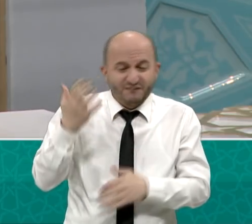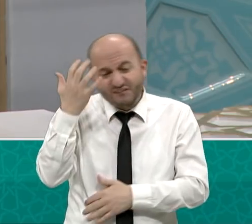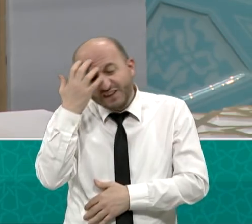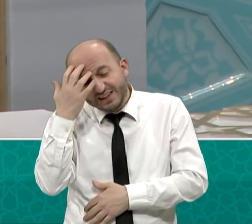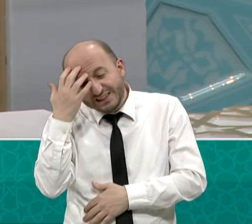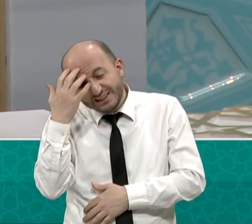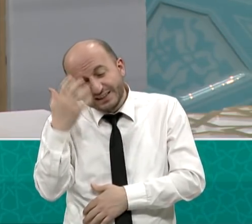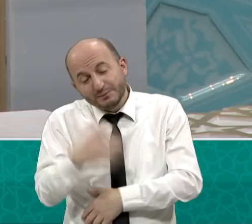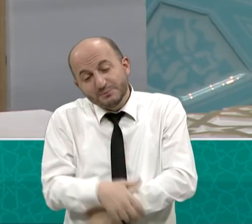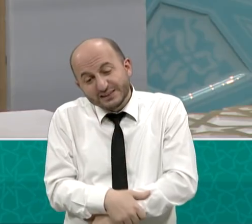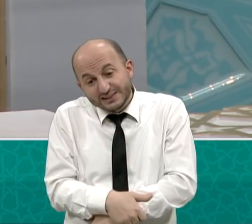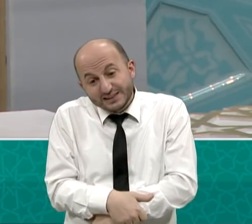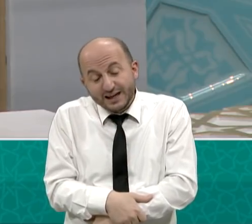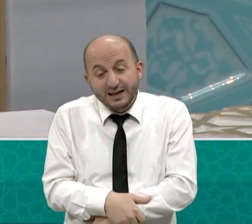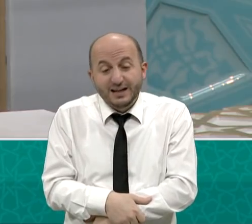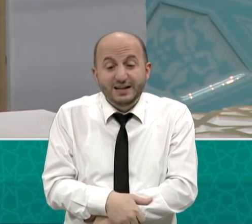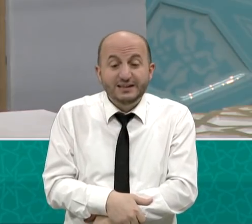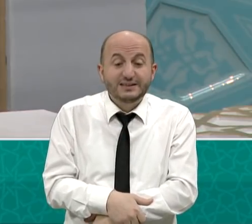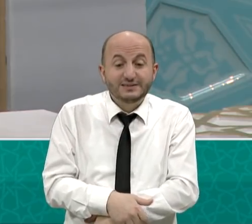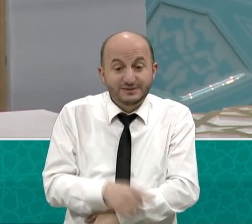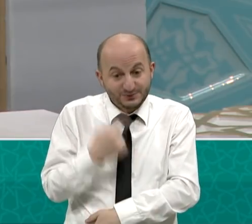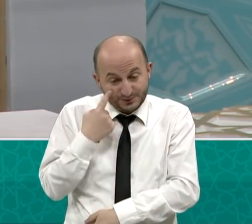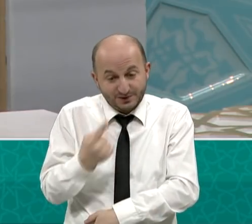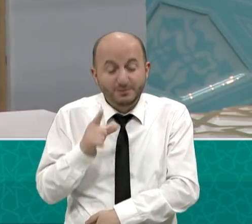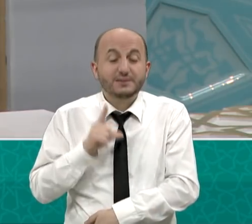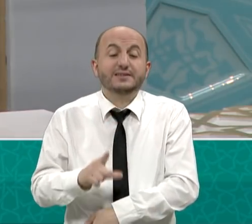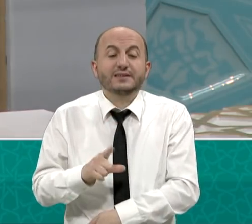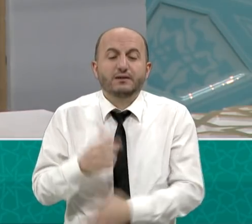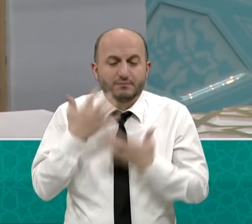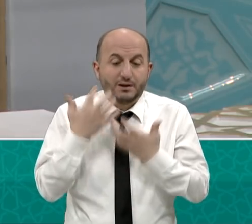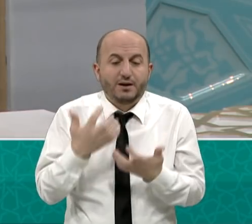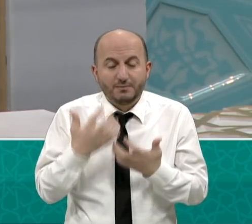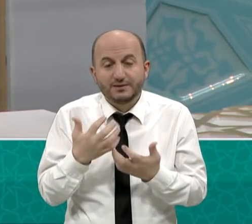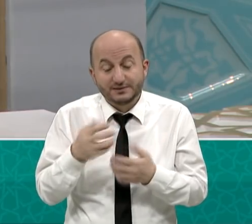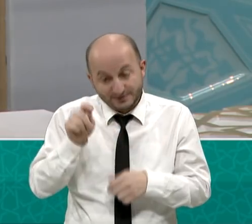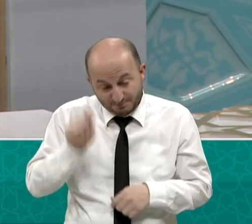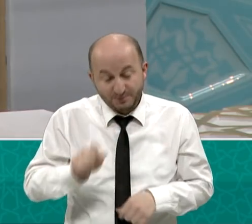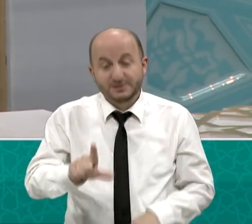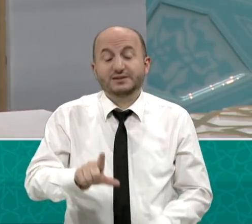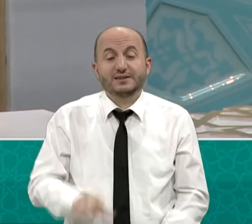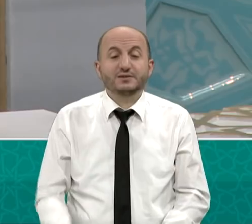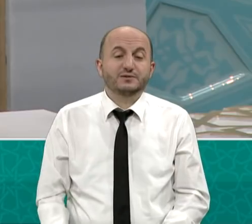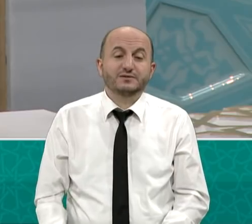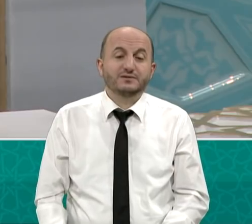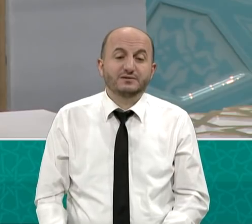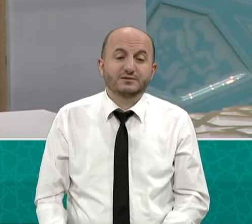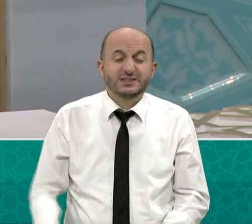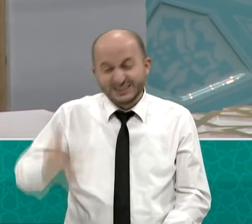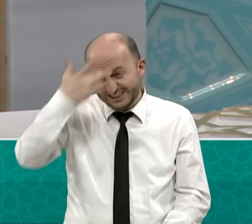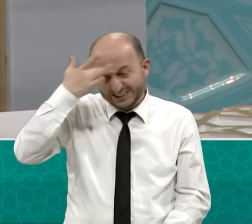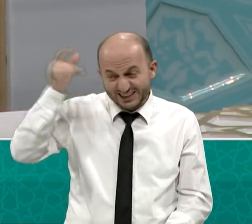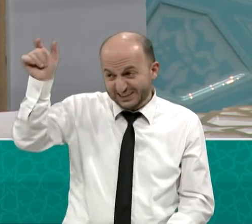miskine bu anlamda efendim göstermemiz gereken merhameti göstermemiz gerekiyor. Cahil